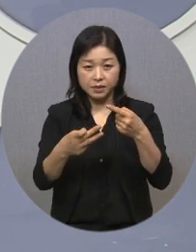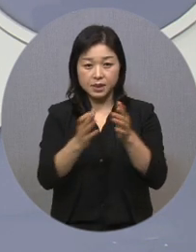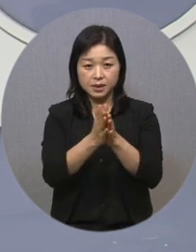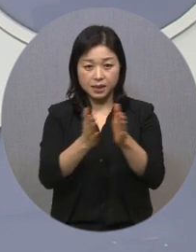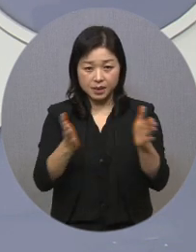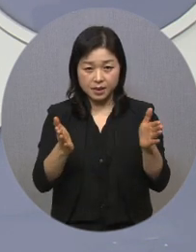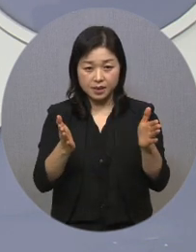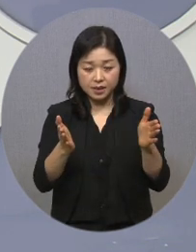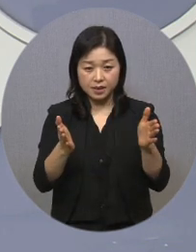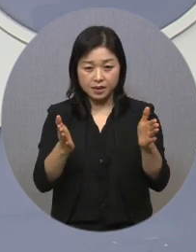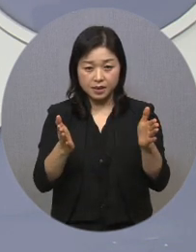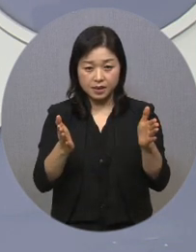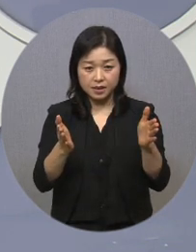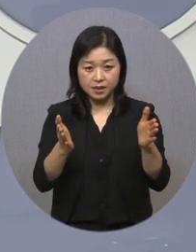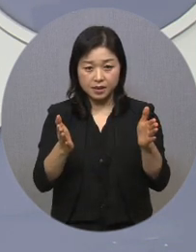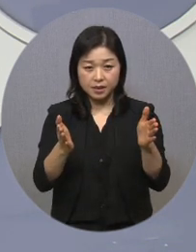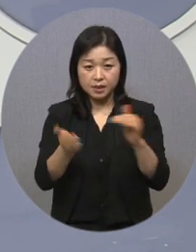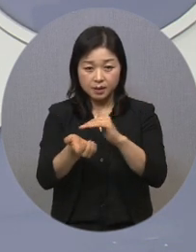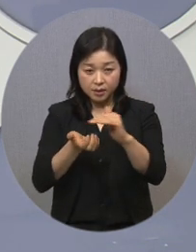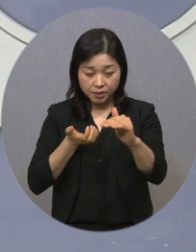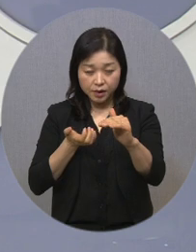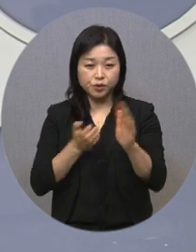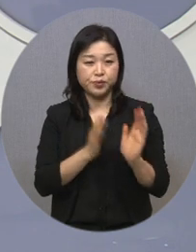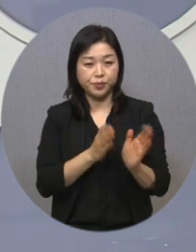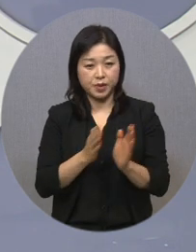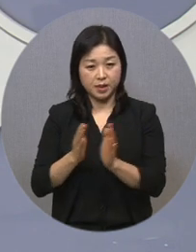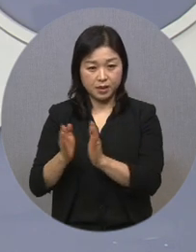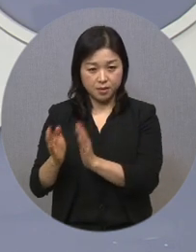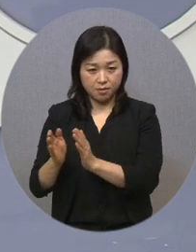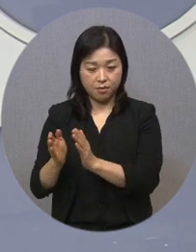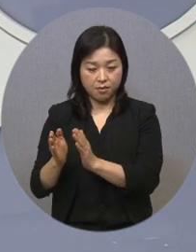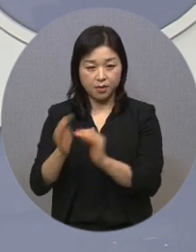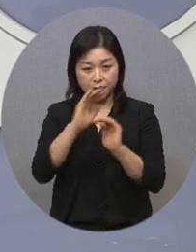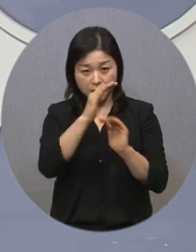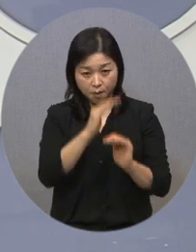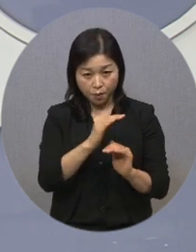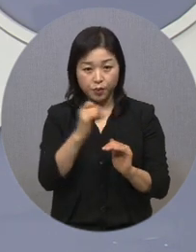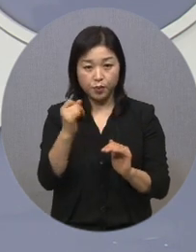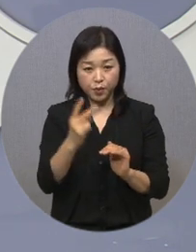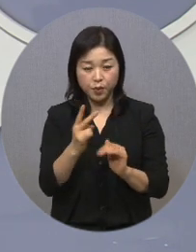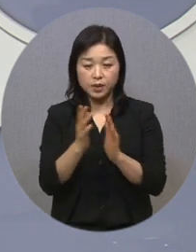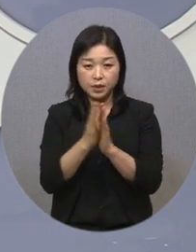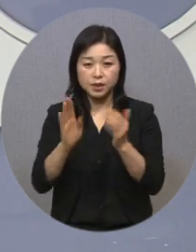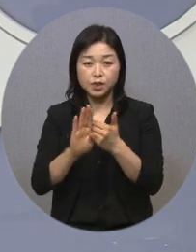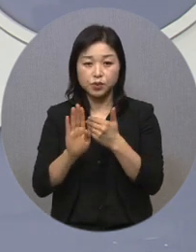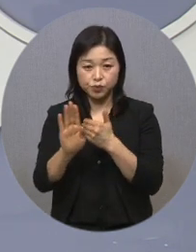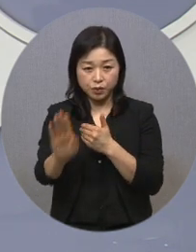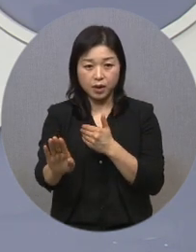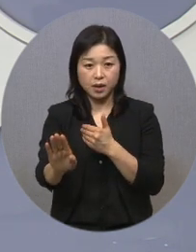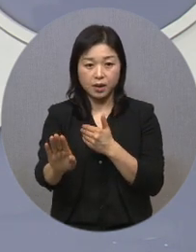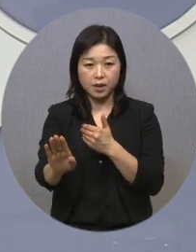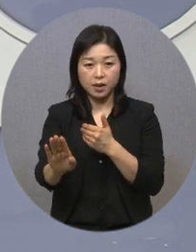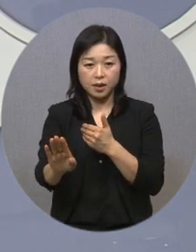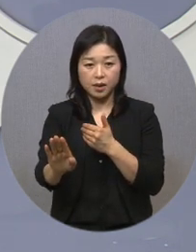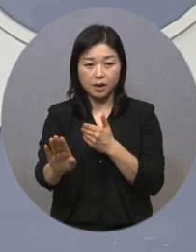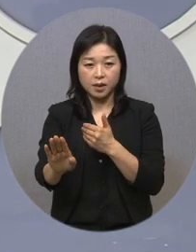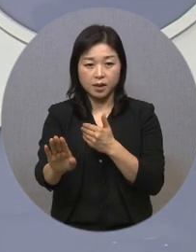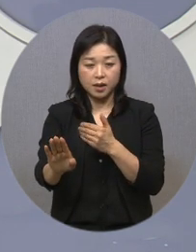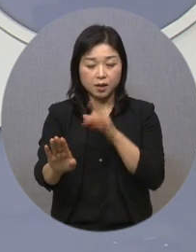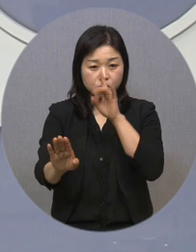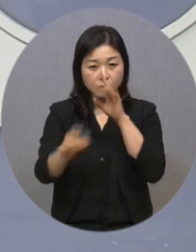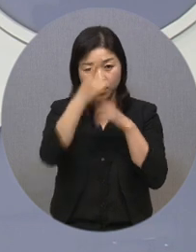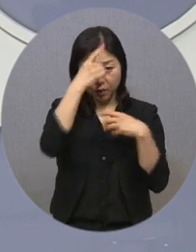13일에 실시되기까지 사전에 준비하는 내용, 또 실시된 이후에도